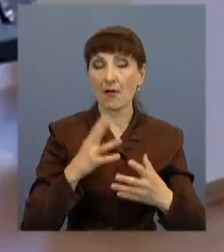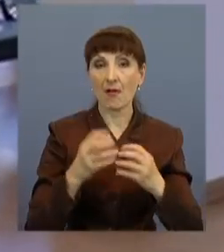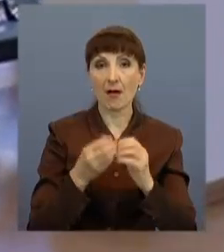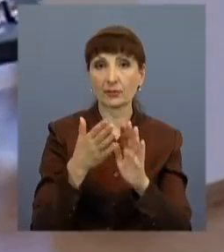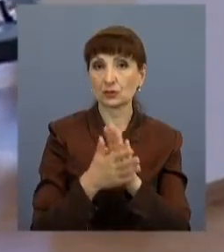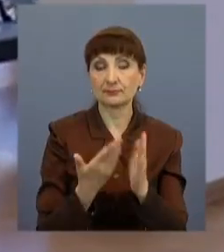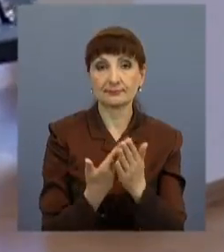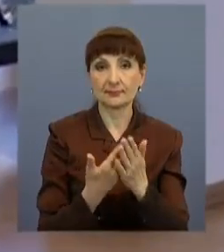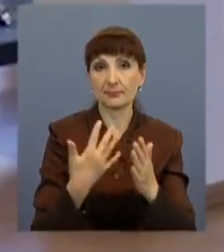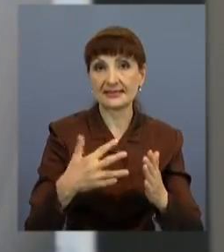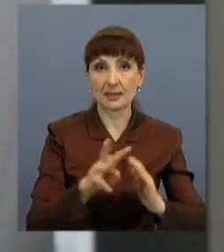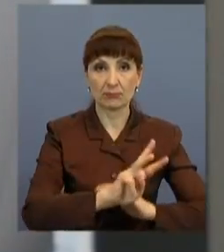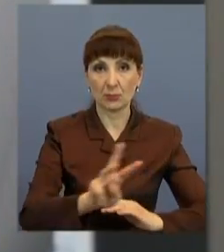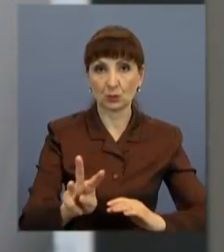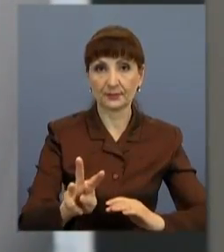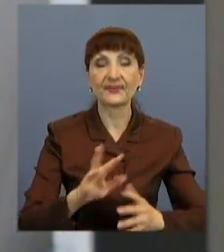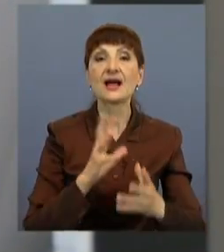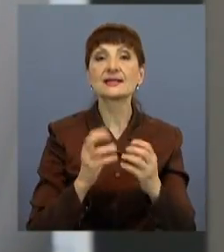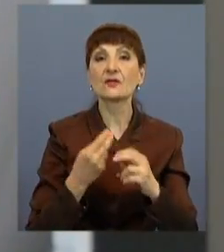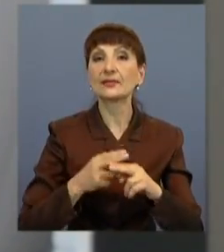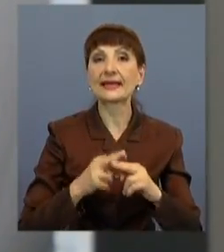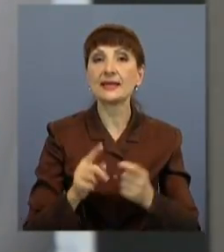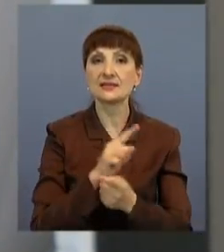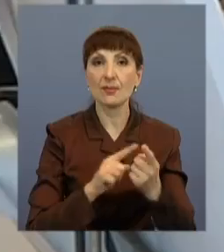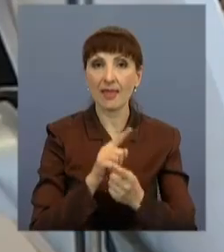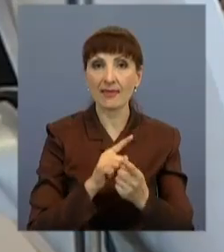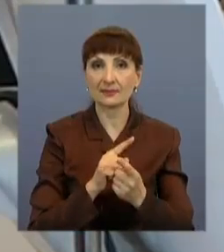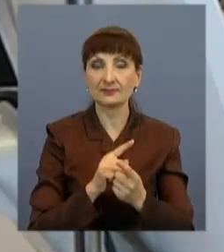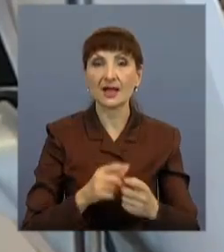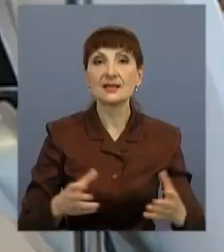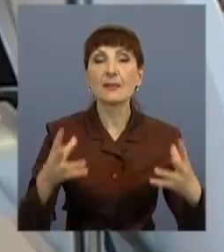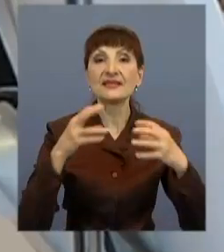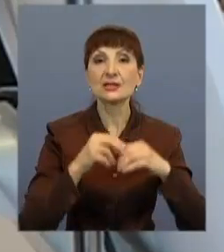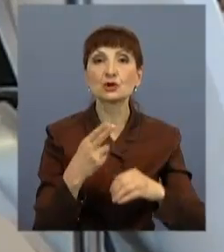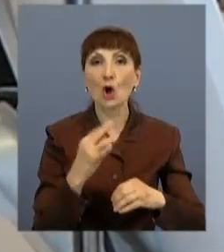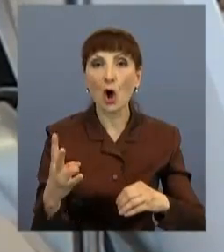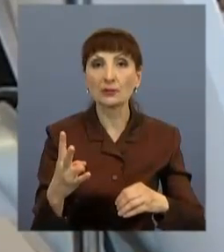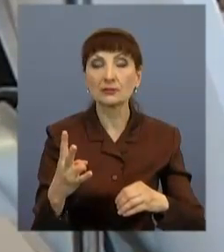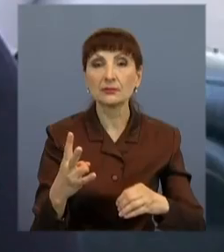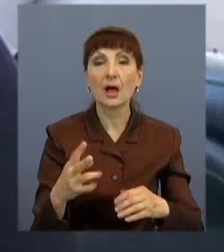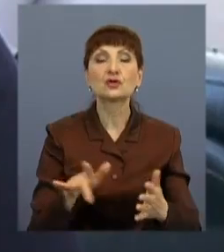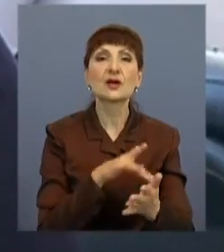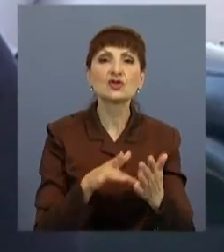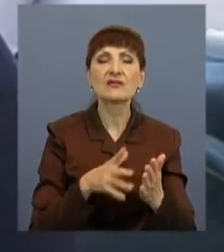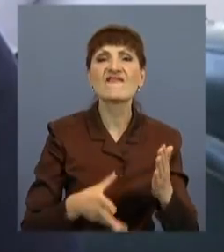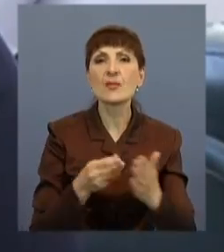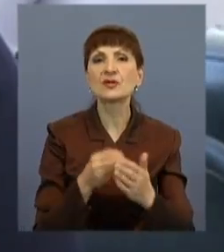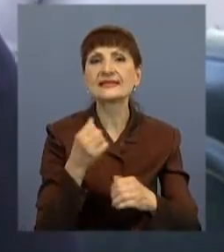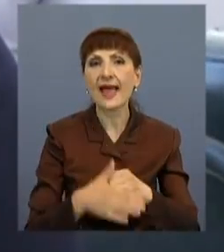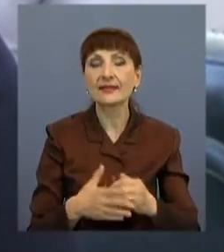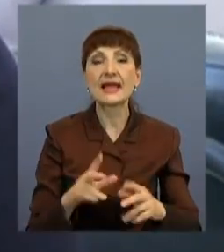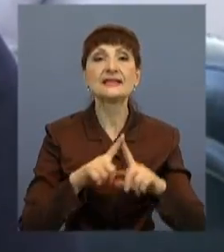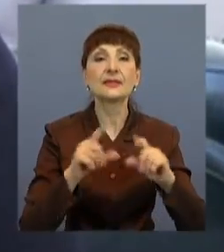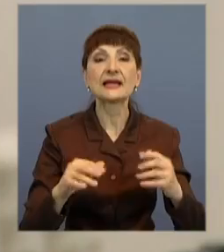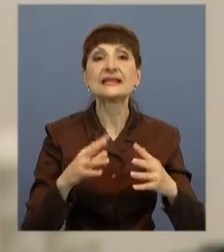обошлось где-то около 50 минут. К слову, такие изменения из-за объединения ЦОНов, Межведомственного расчетно-выплатного центра и